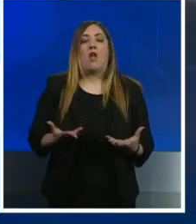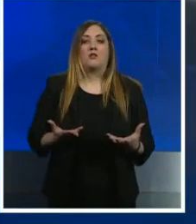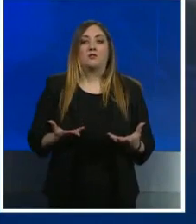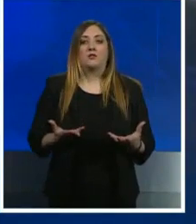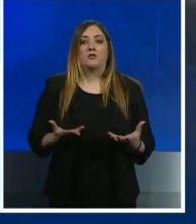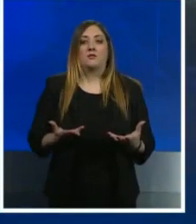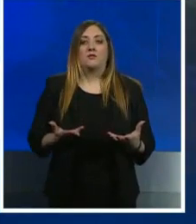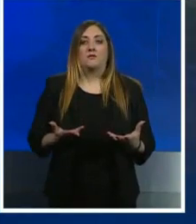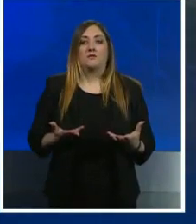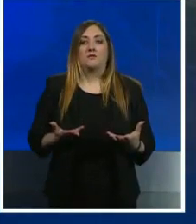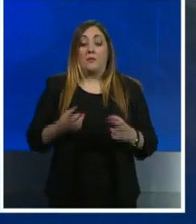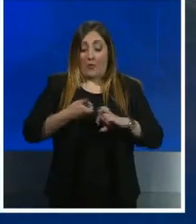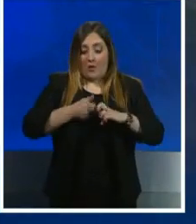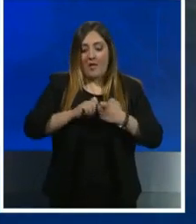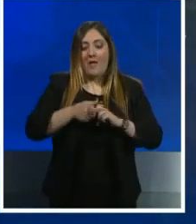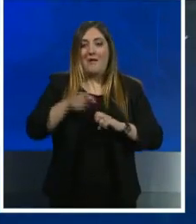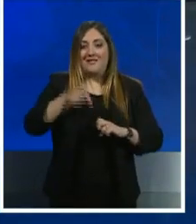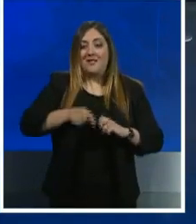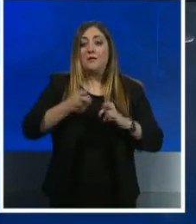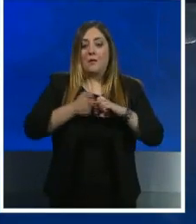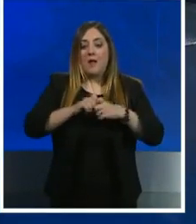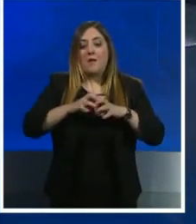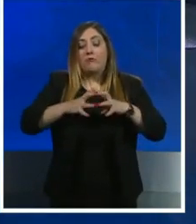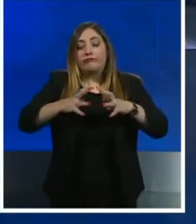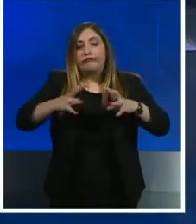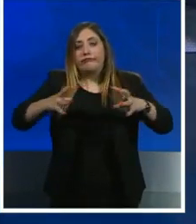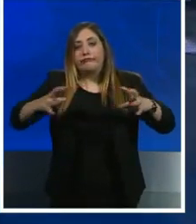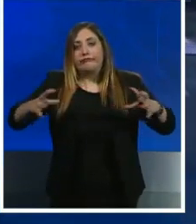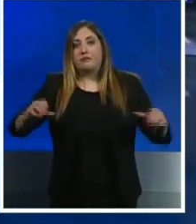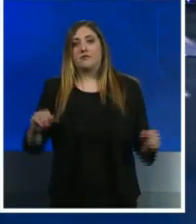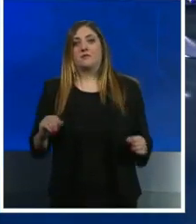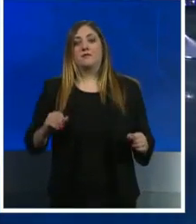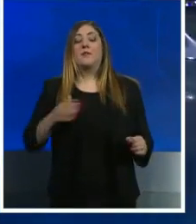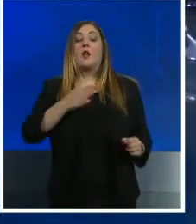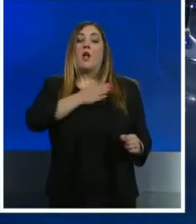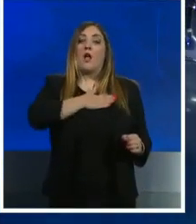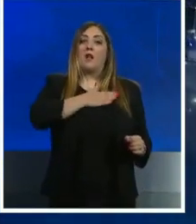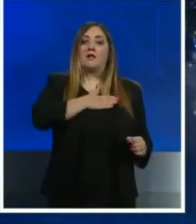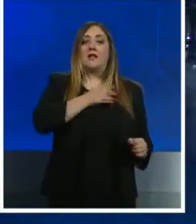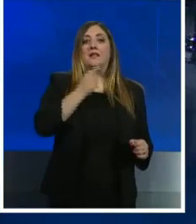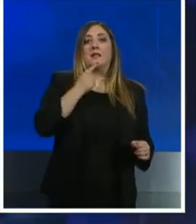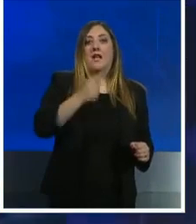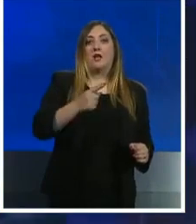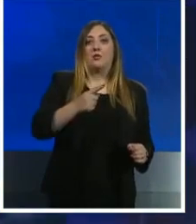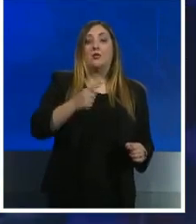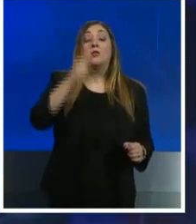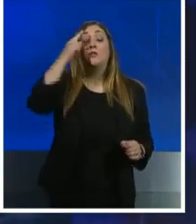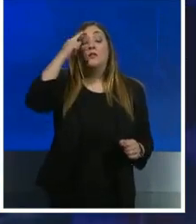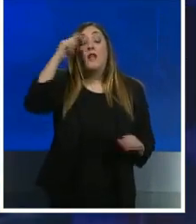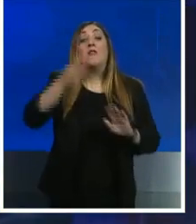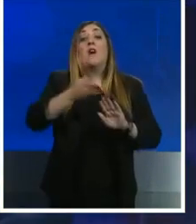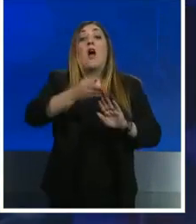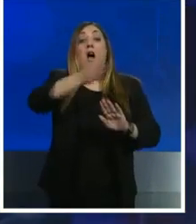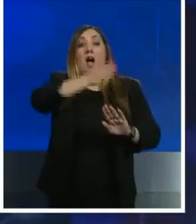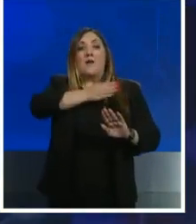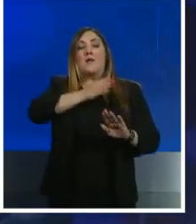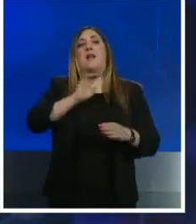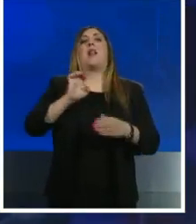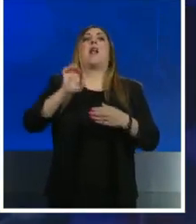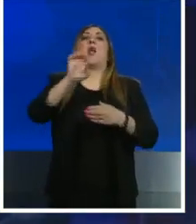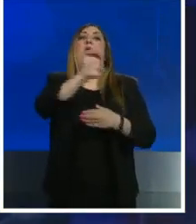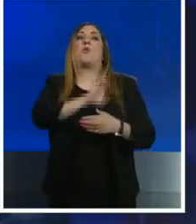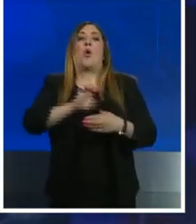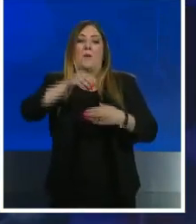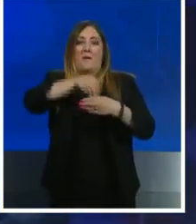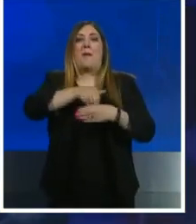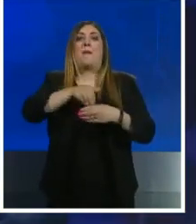aħna qed ngħidu li la hemm dal-problemi u li aħna konna qabel ma tħanna taħt it-trattat ta' Bolċolivi